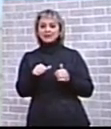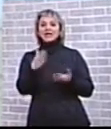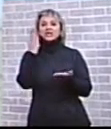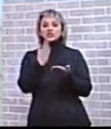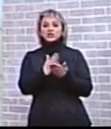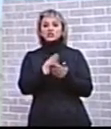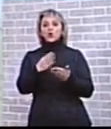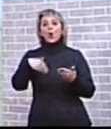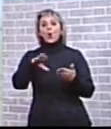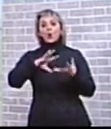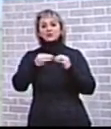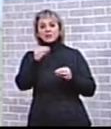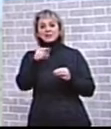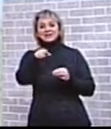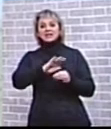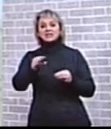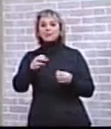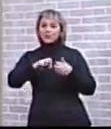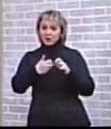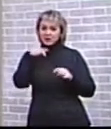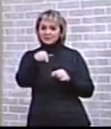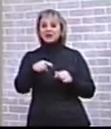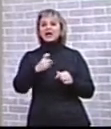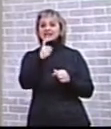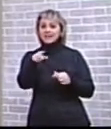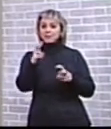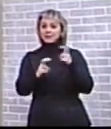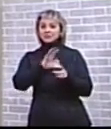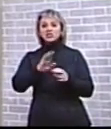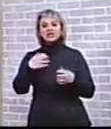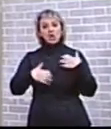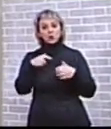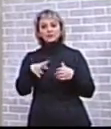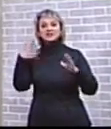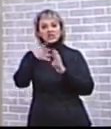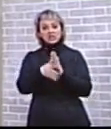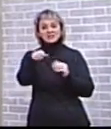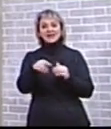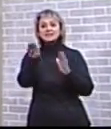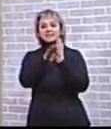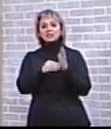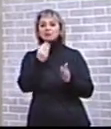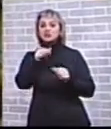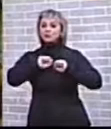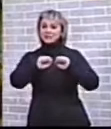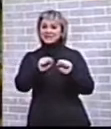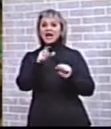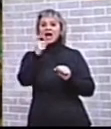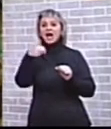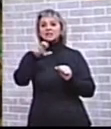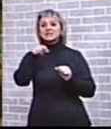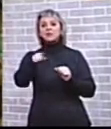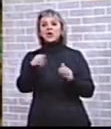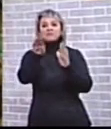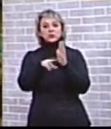Есть у общепита и непродуктовые проблемы. Владельцы предприятий не торопятся внедрять систему пищевой безопасности ХАСП. В меню